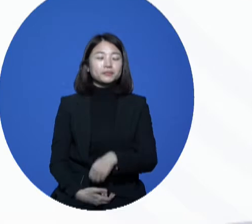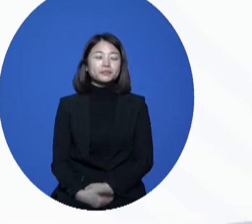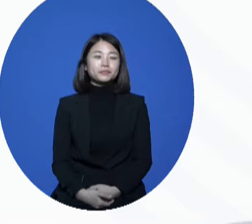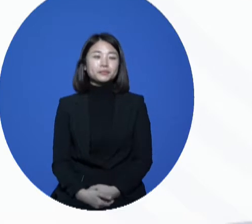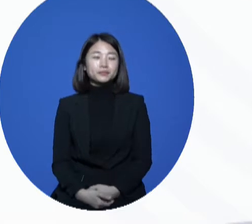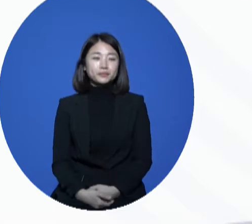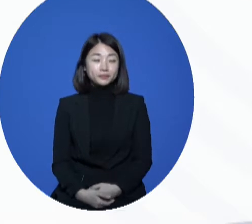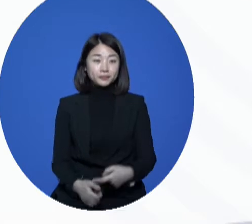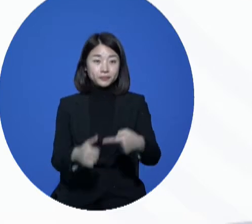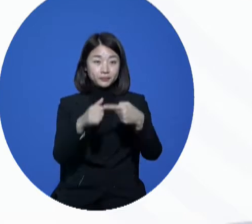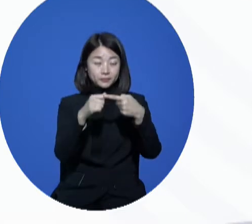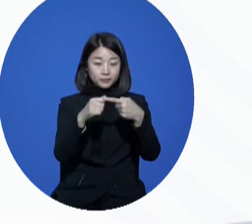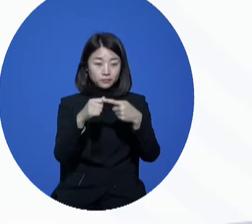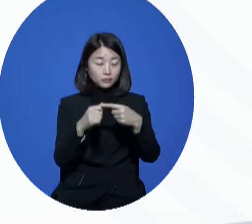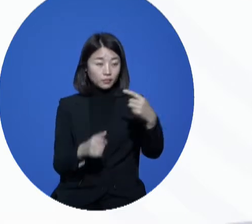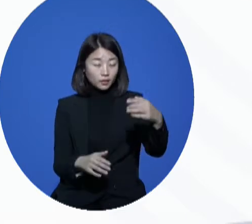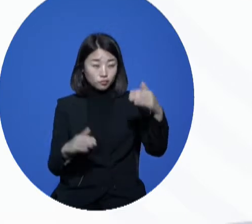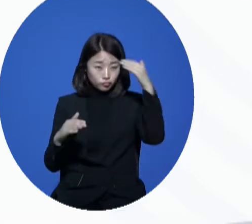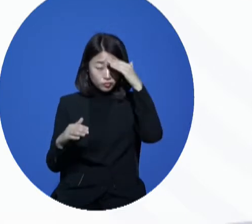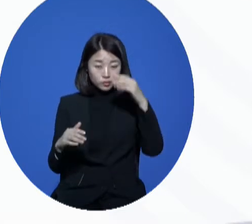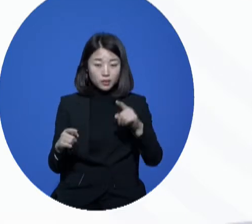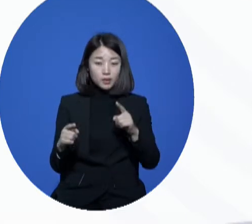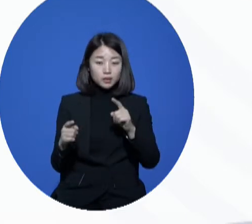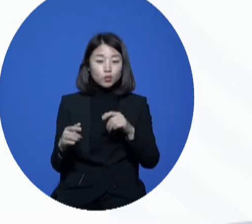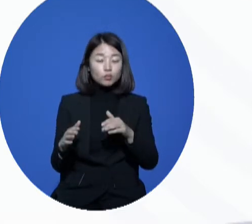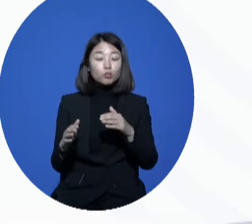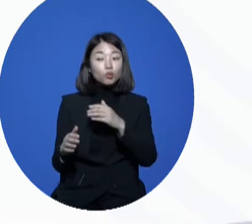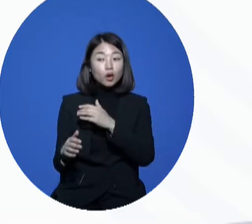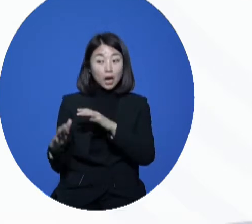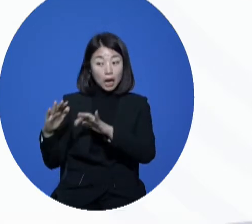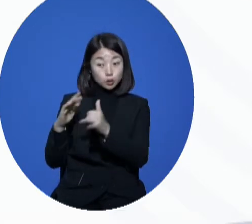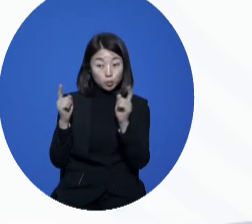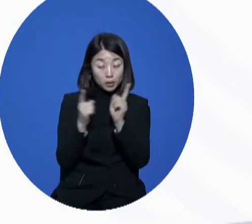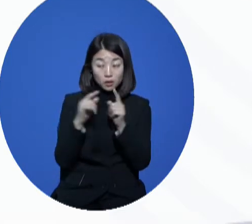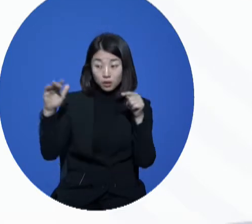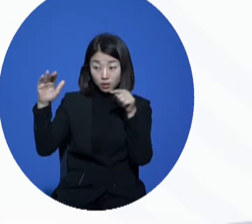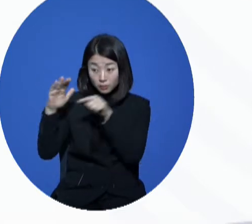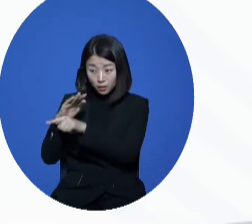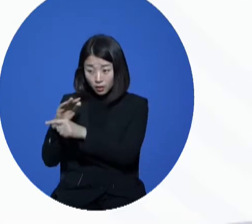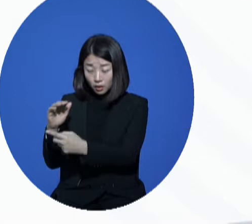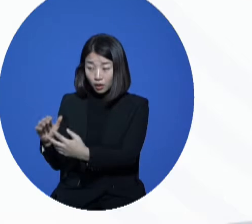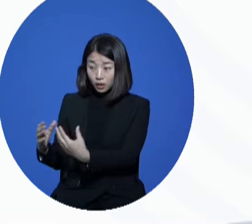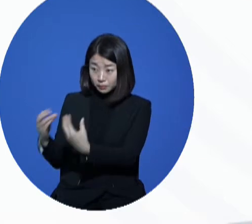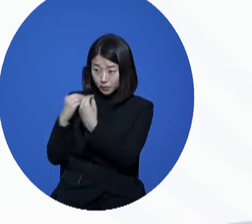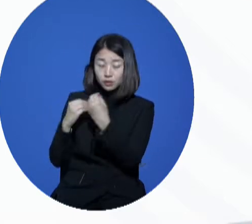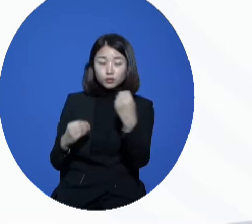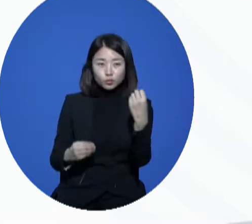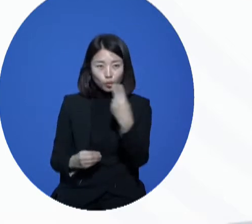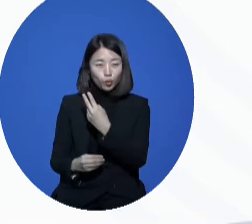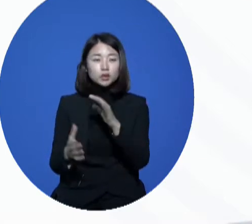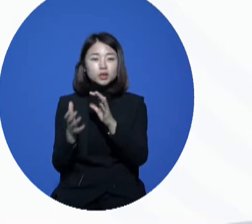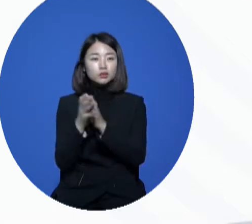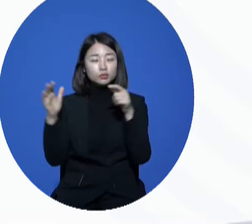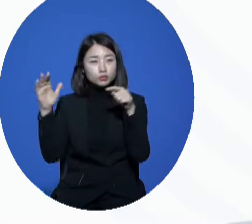번째로는 방문 금지였습니다. 가족, 친척, 친구들,